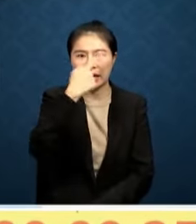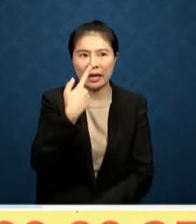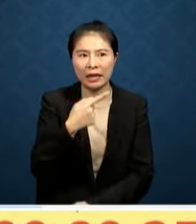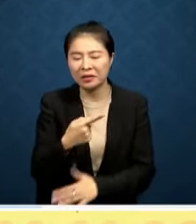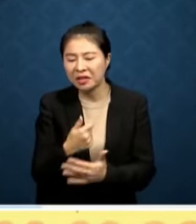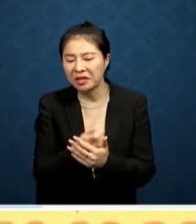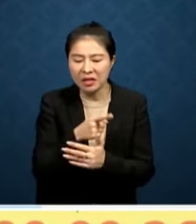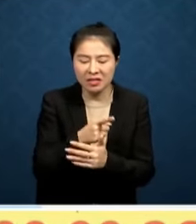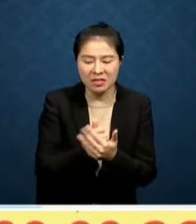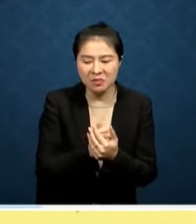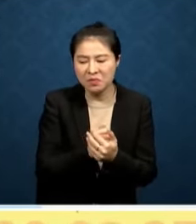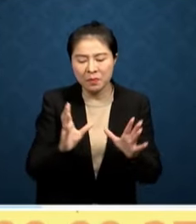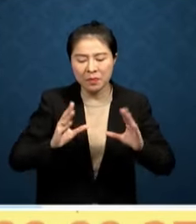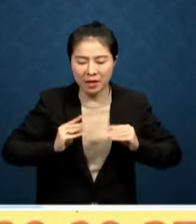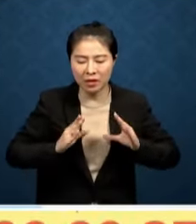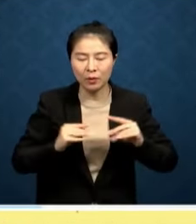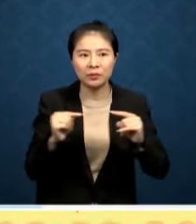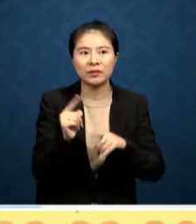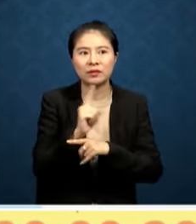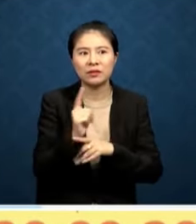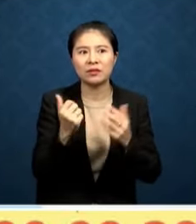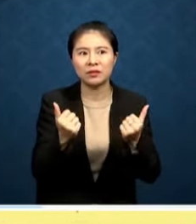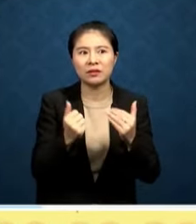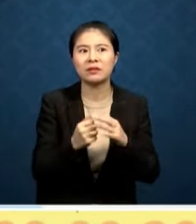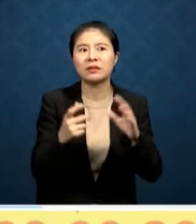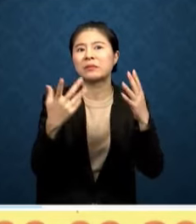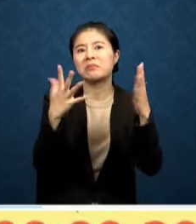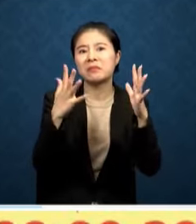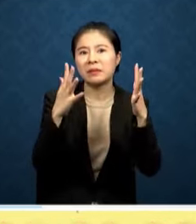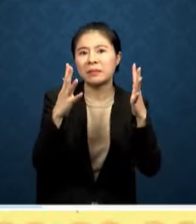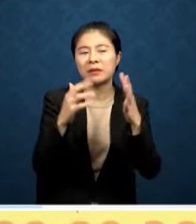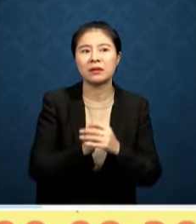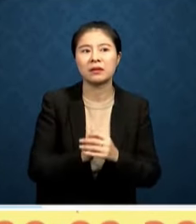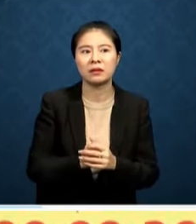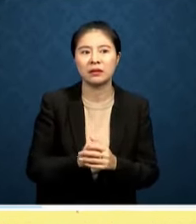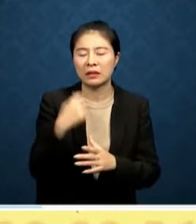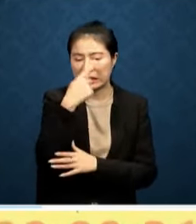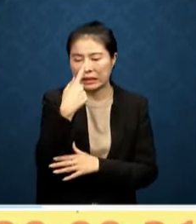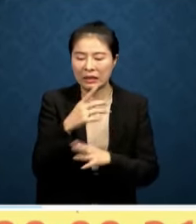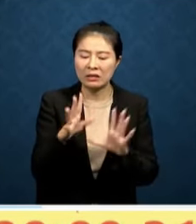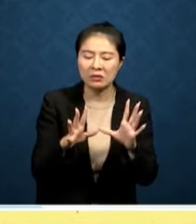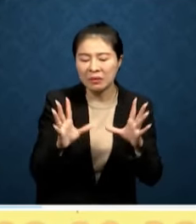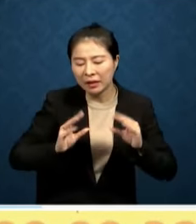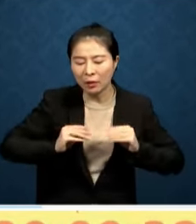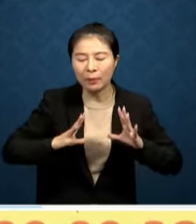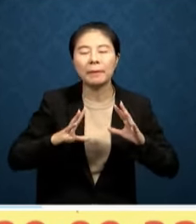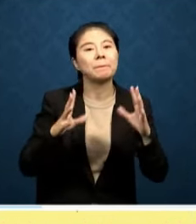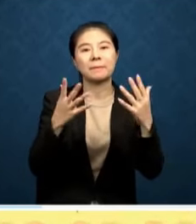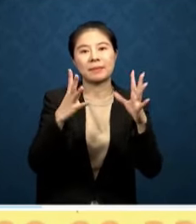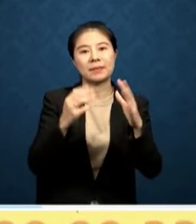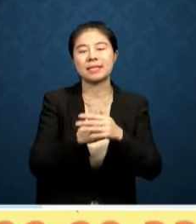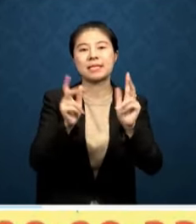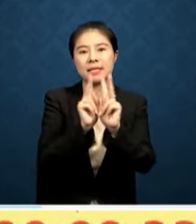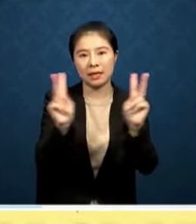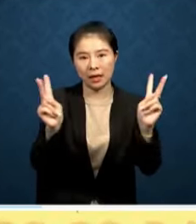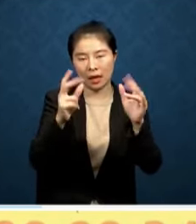ผู้ขัดขวางก็ต้องเรียนว่าขณะนี้ไม่มีครับที่ผู้ที่จะมาขัดขวางผมคิดว่ากรรมการแ